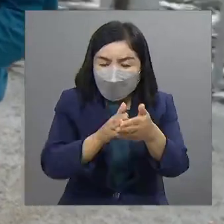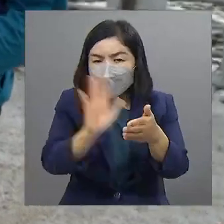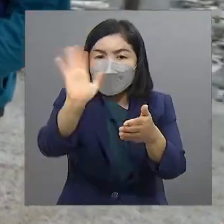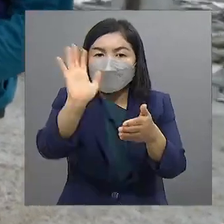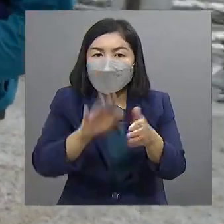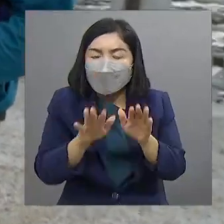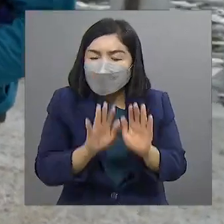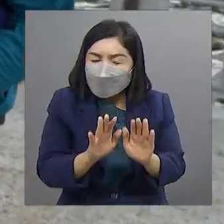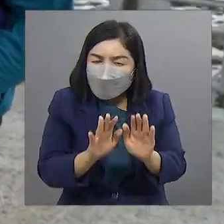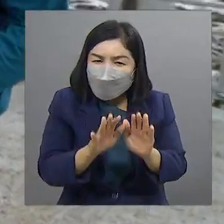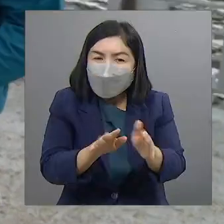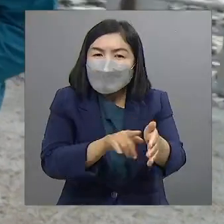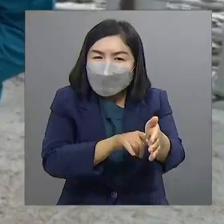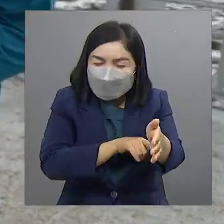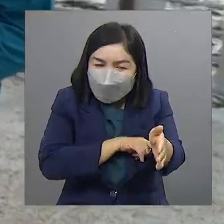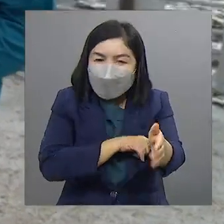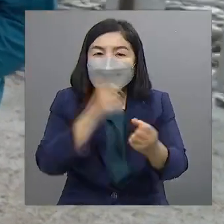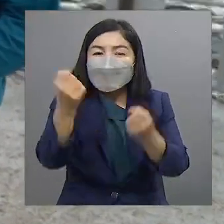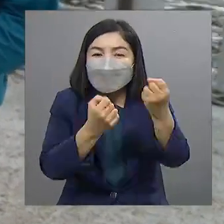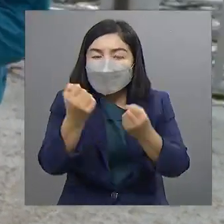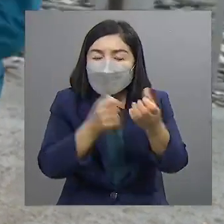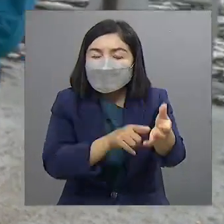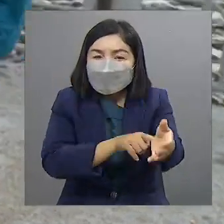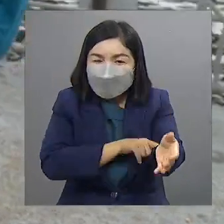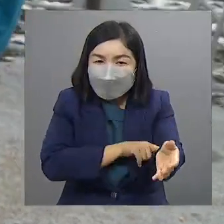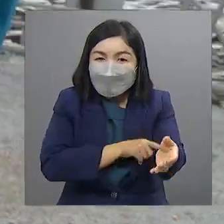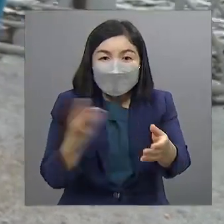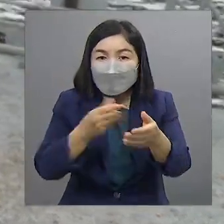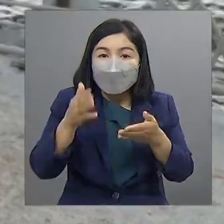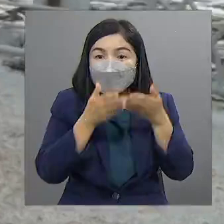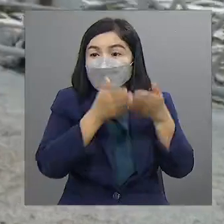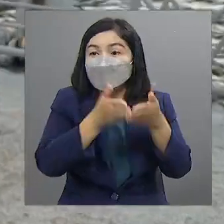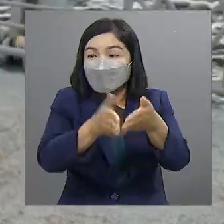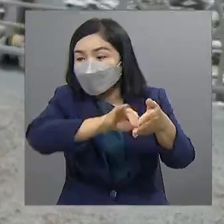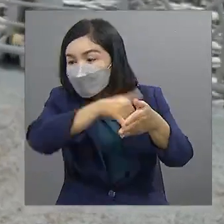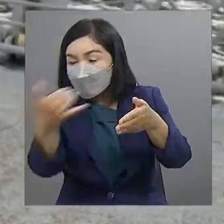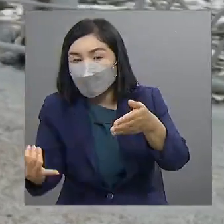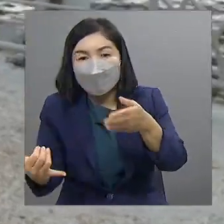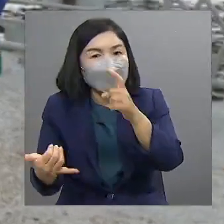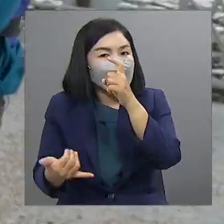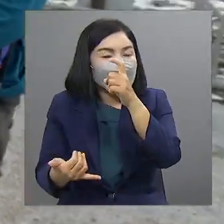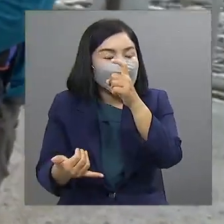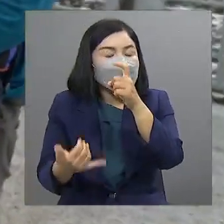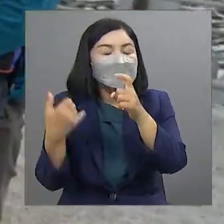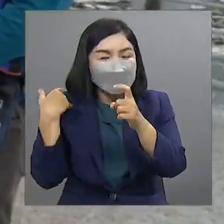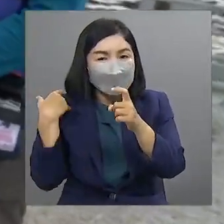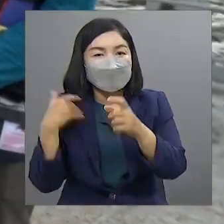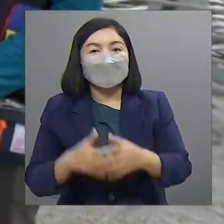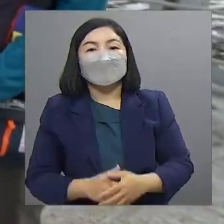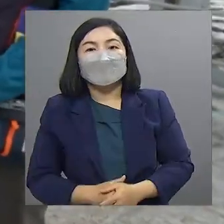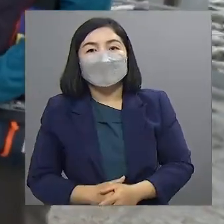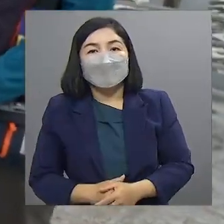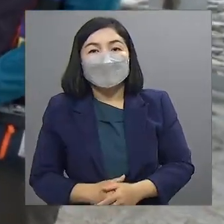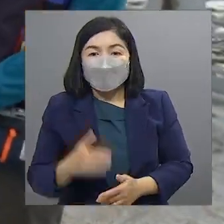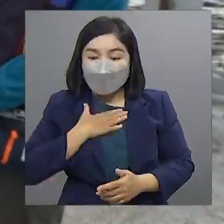แบบไม่ให้ไวครับถ้าไวอาจจะมีแบบพัดตกเรืออะไรประมาณนี้ได ้ค่ะอย่างเรือขนาดนี้เราในฐานะที่เราเป็นคน